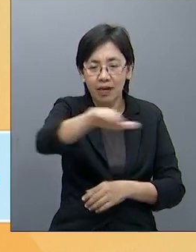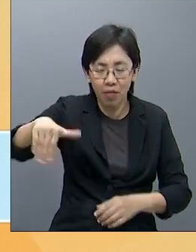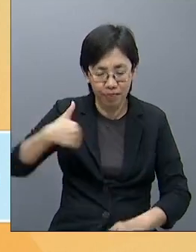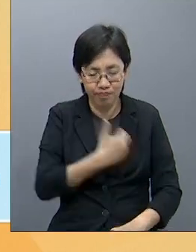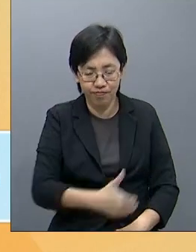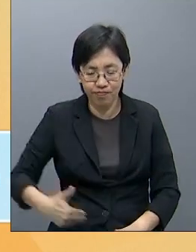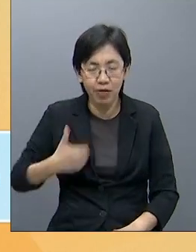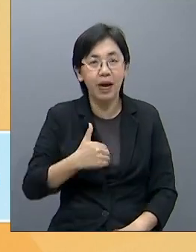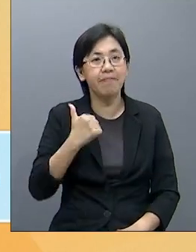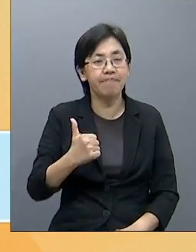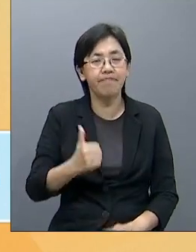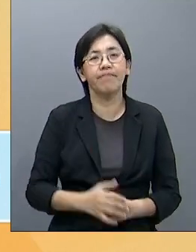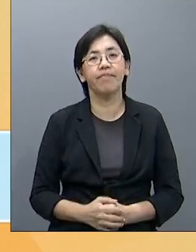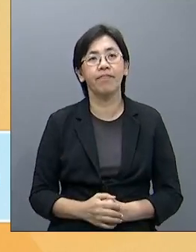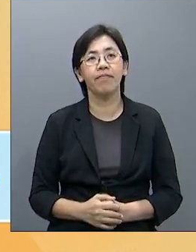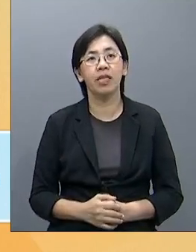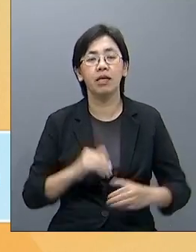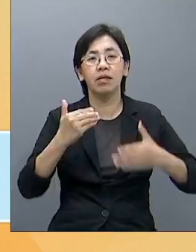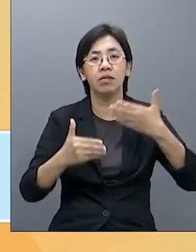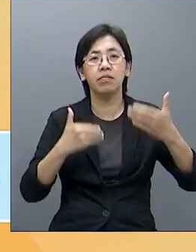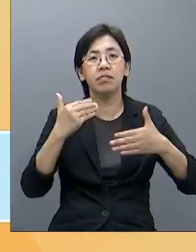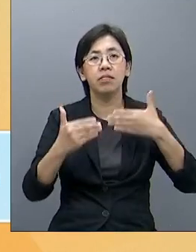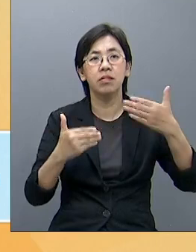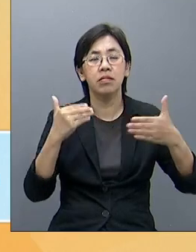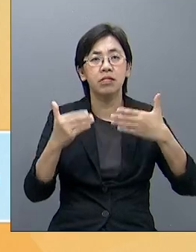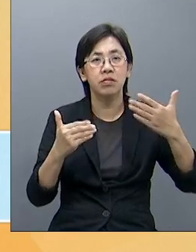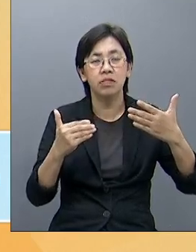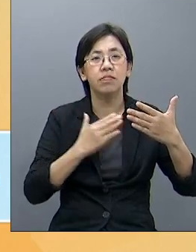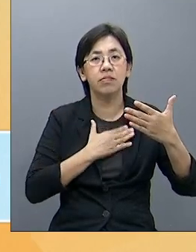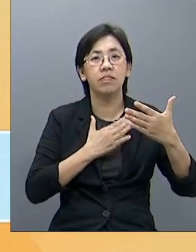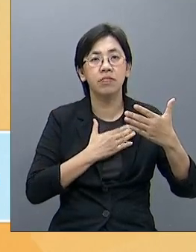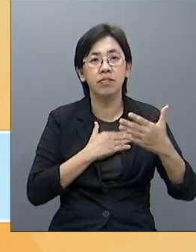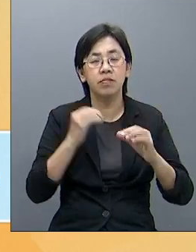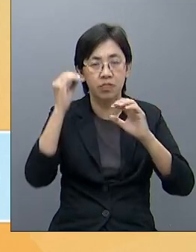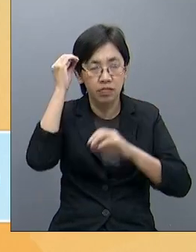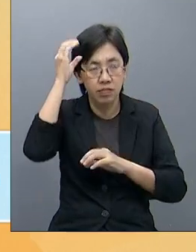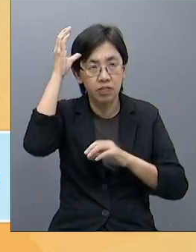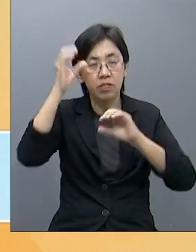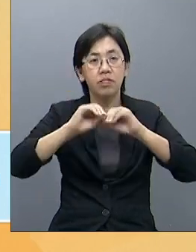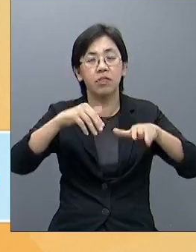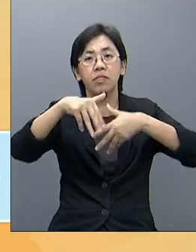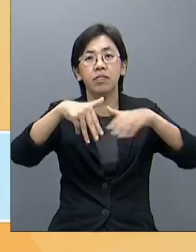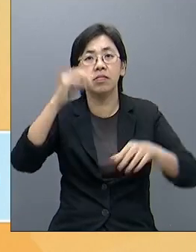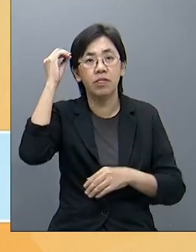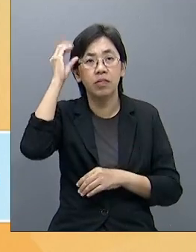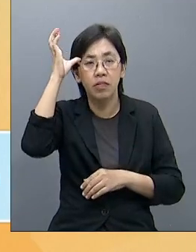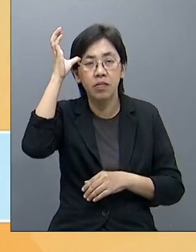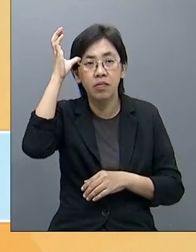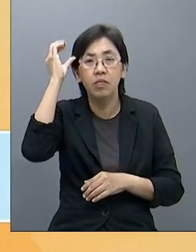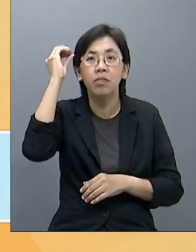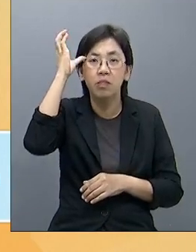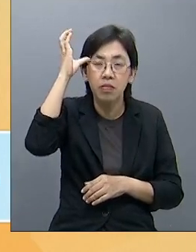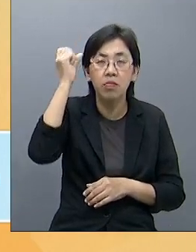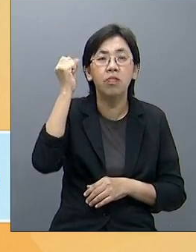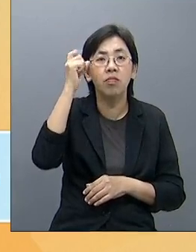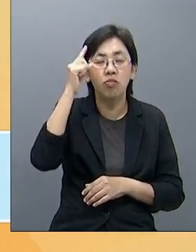าก็ในงานของเราก็จะมีในเรื่องของการให้ความรู้ แ่ประชาชนทวๆไปจะได้รคามรู้ ความเข้าใ